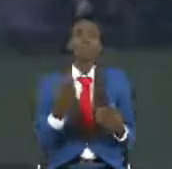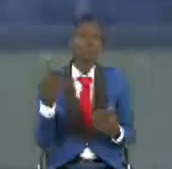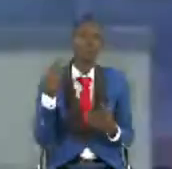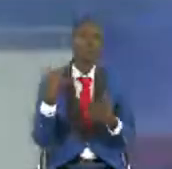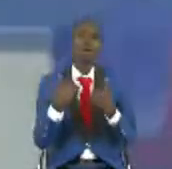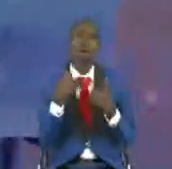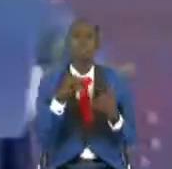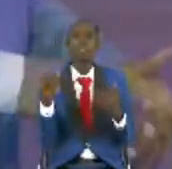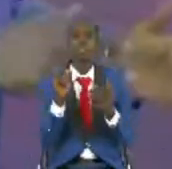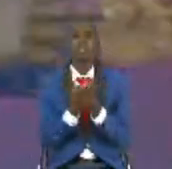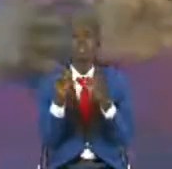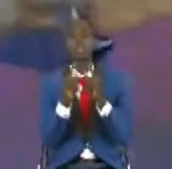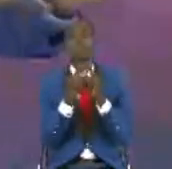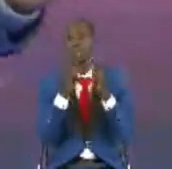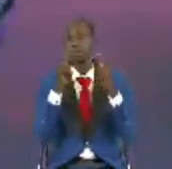On avait